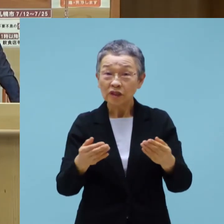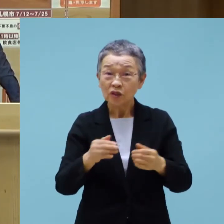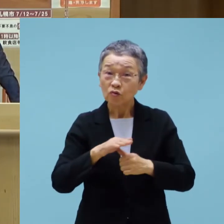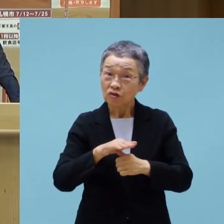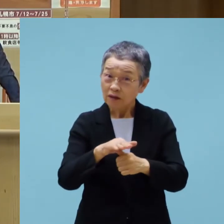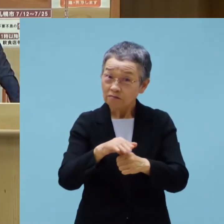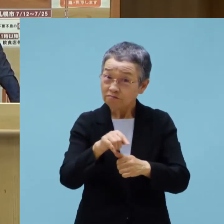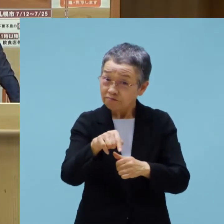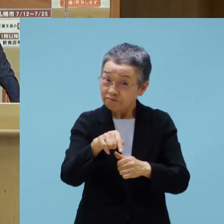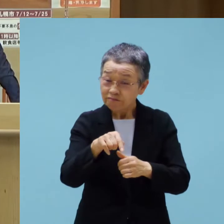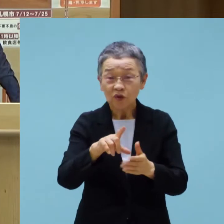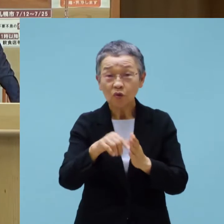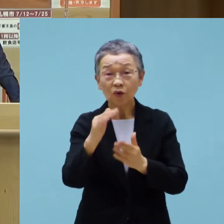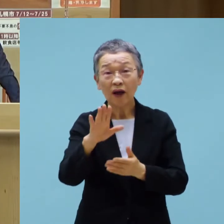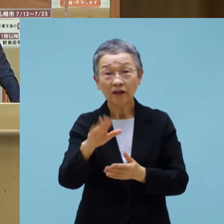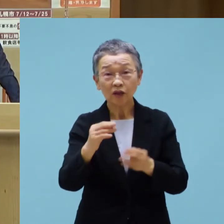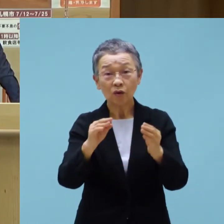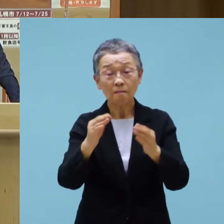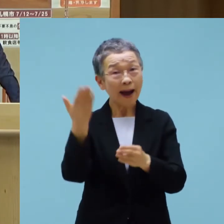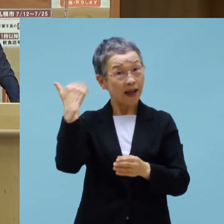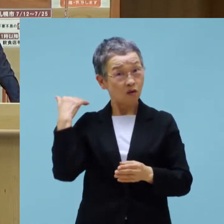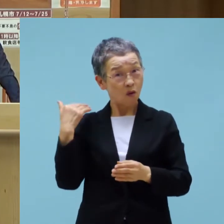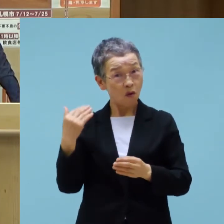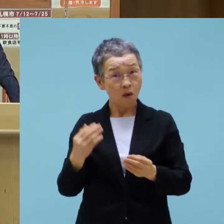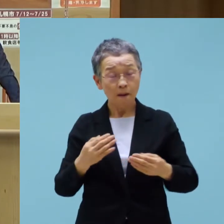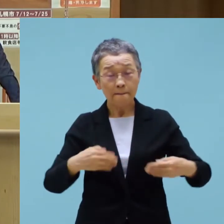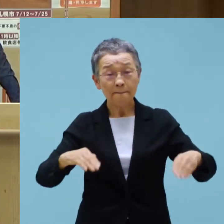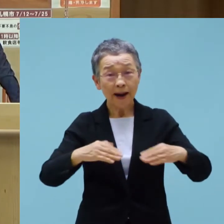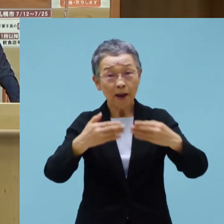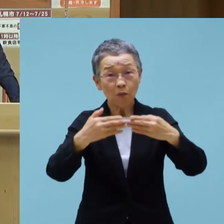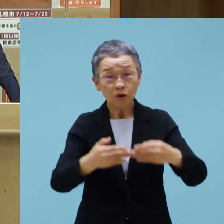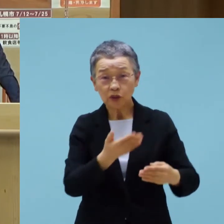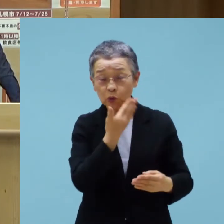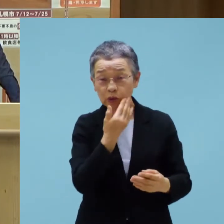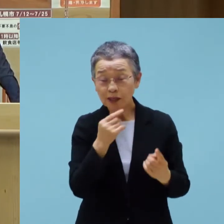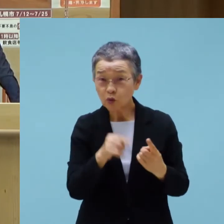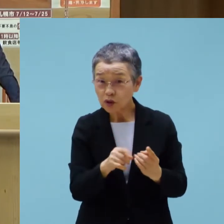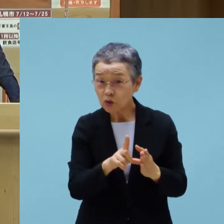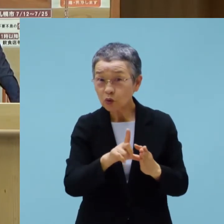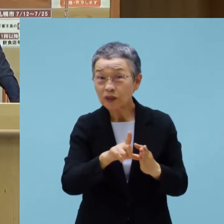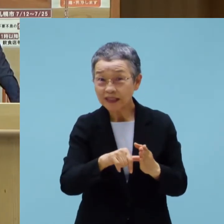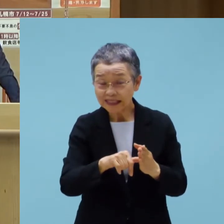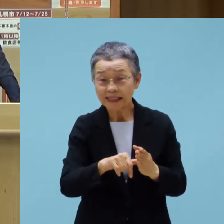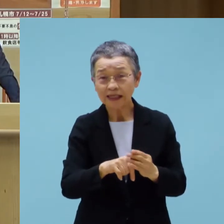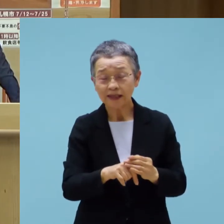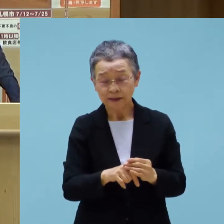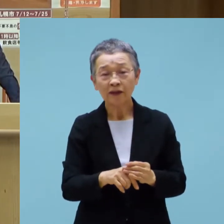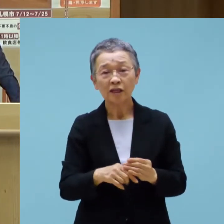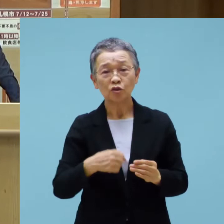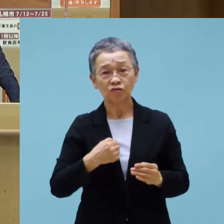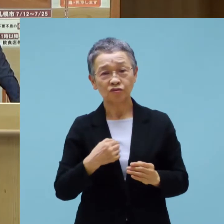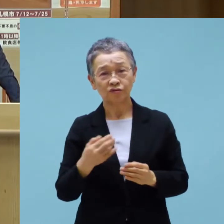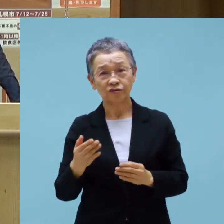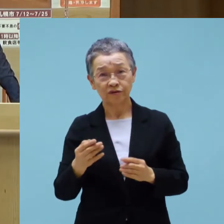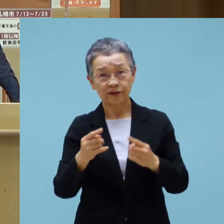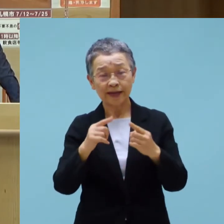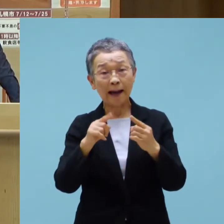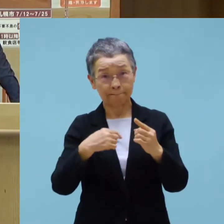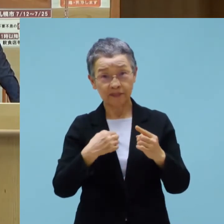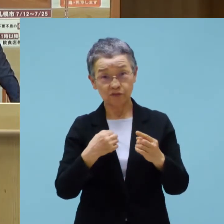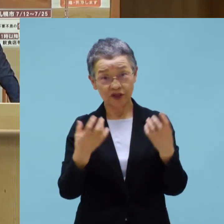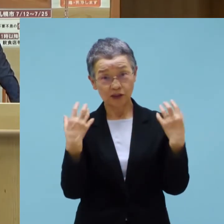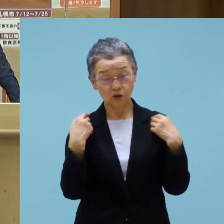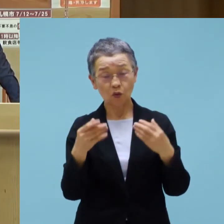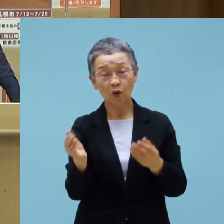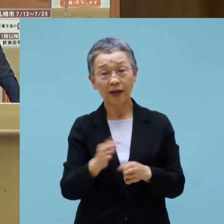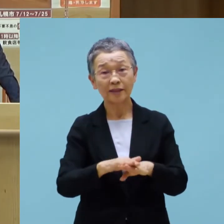で前回のまん延防止等重点措置の時に、まず回より始めよう的な話もあったかと思うんですが、どうもや